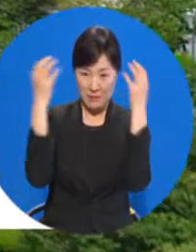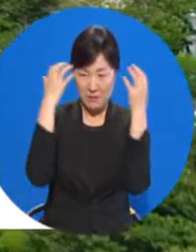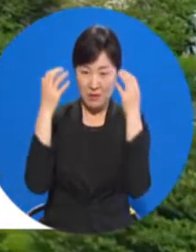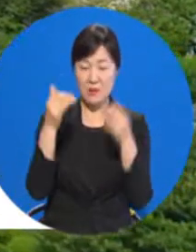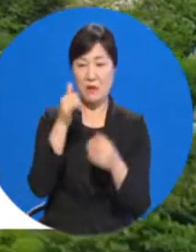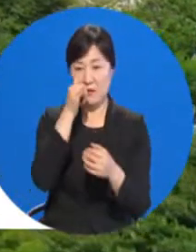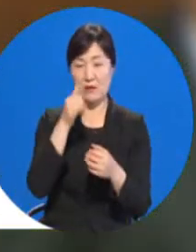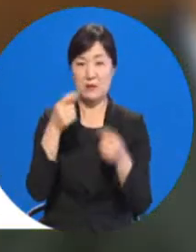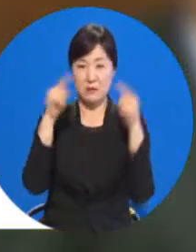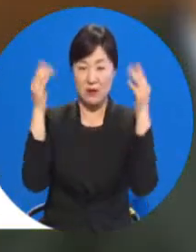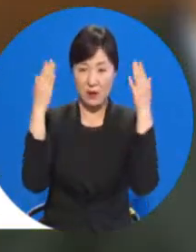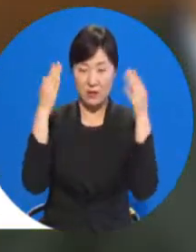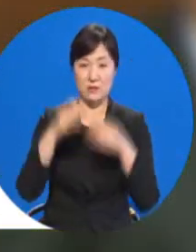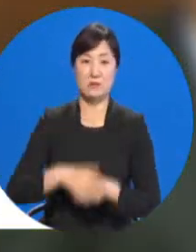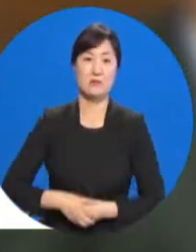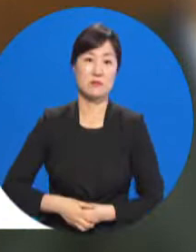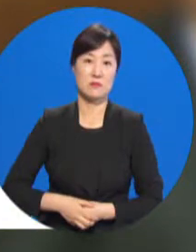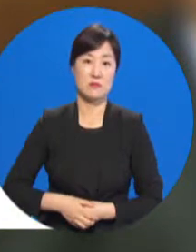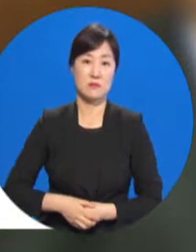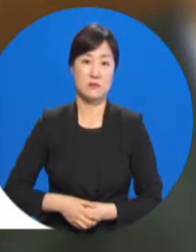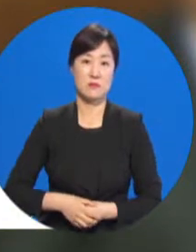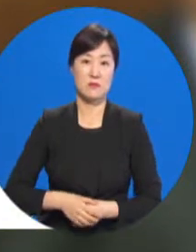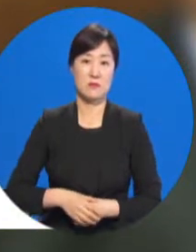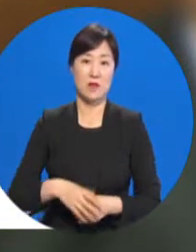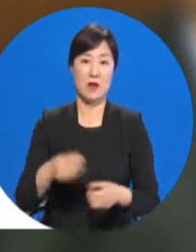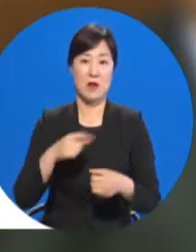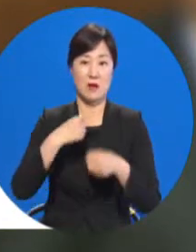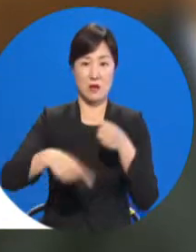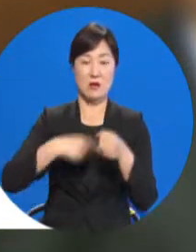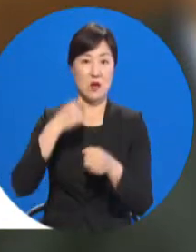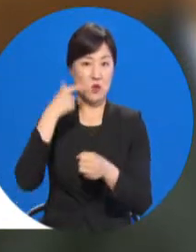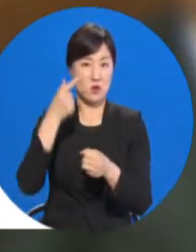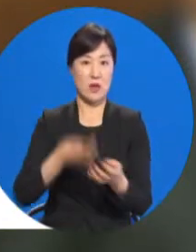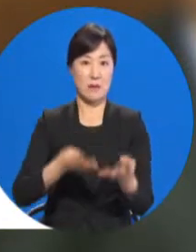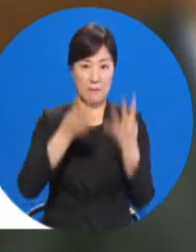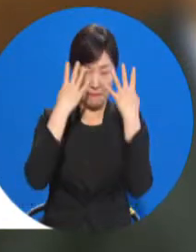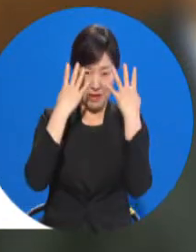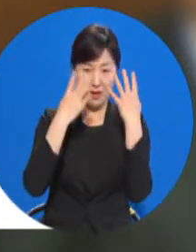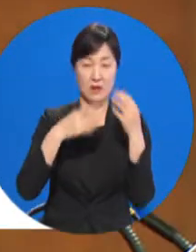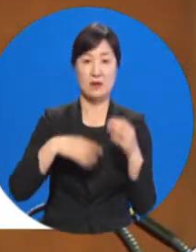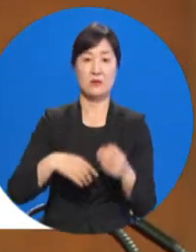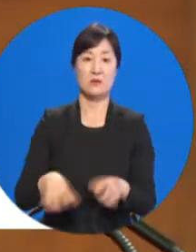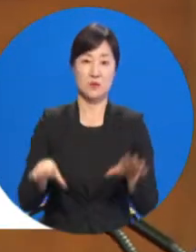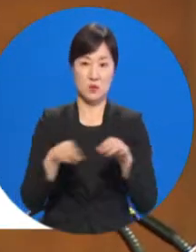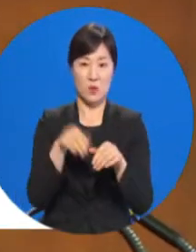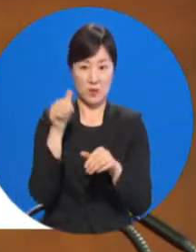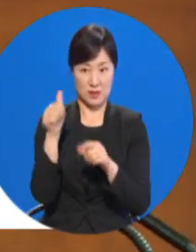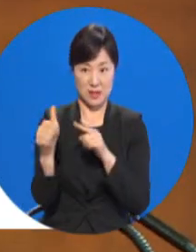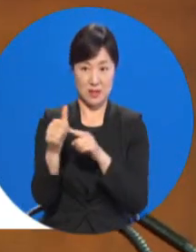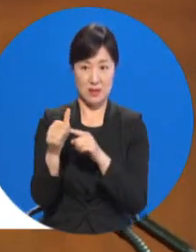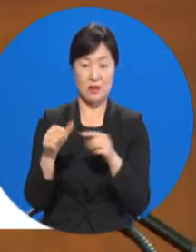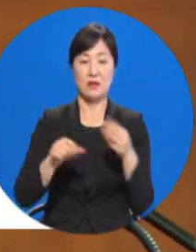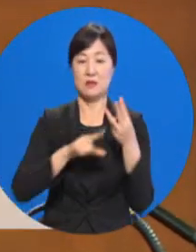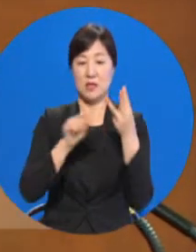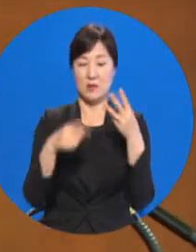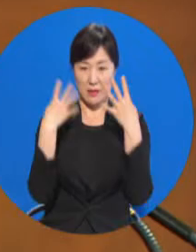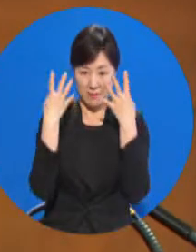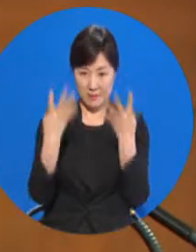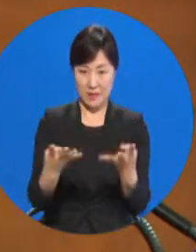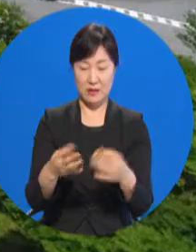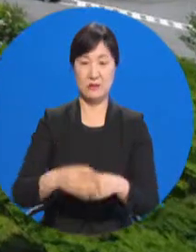청암대학교. 배임 혐의로 1년 6개월형을 선고받았던 강명훈 전 총장은 지난 3월 만기